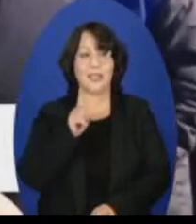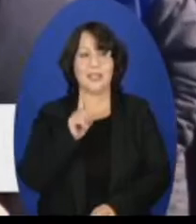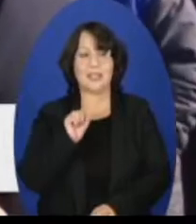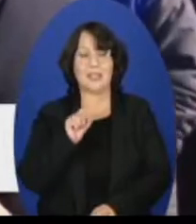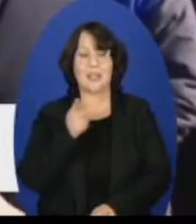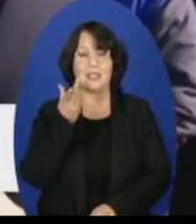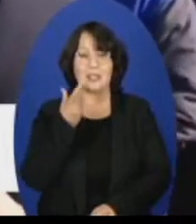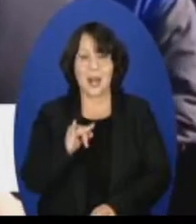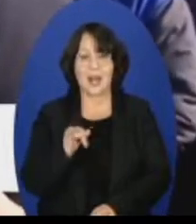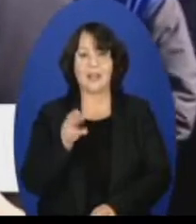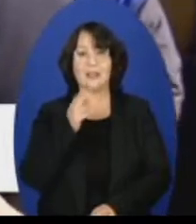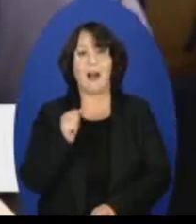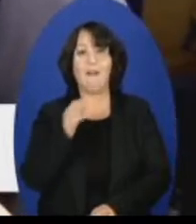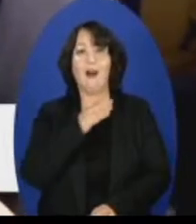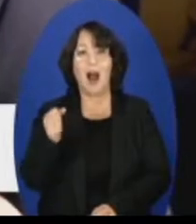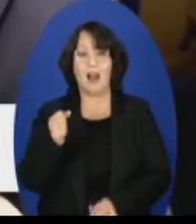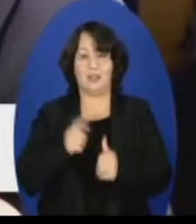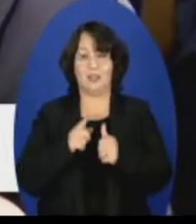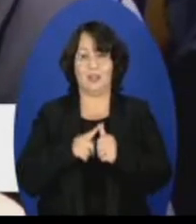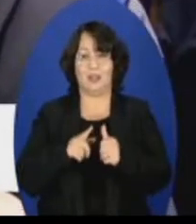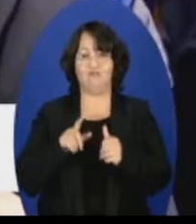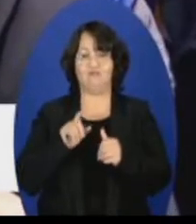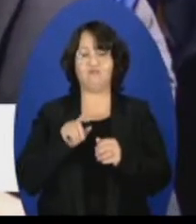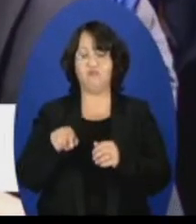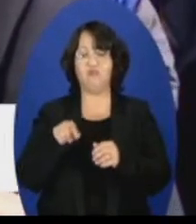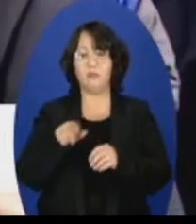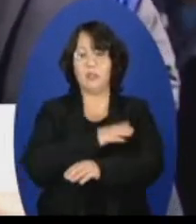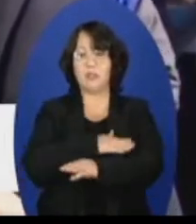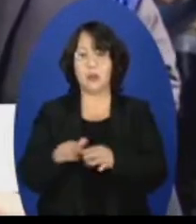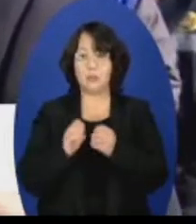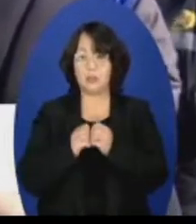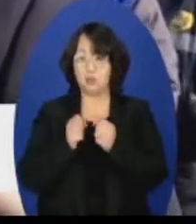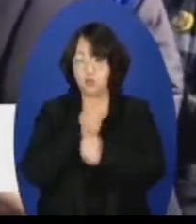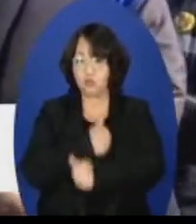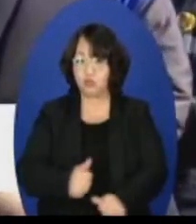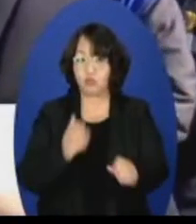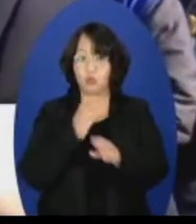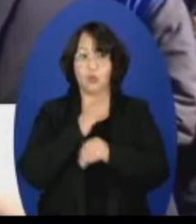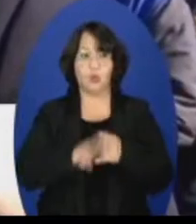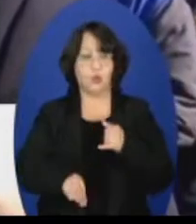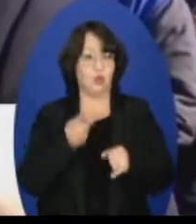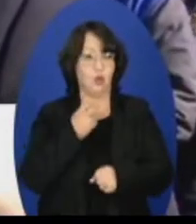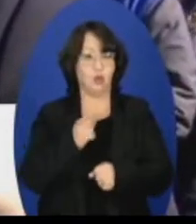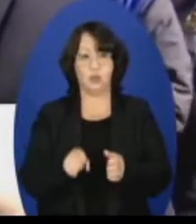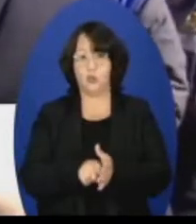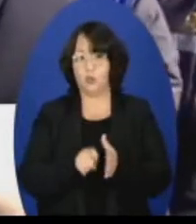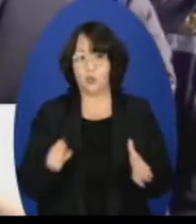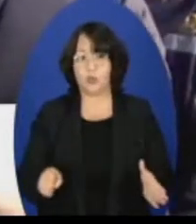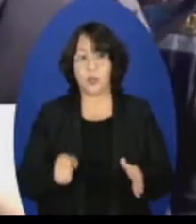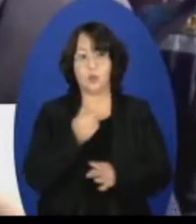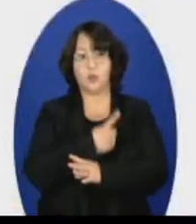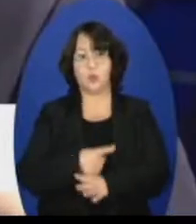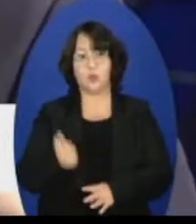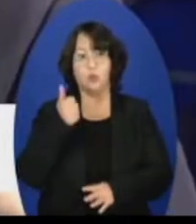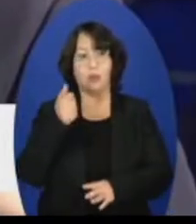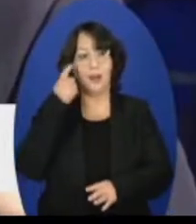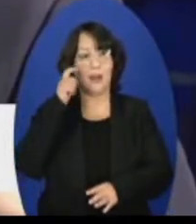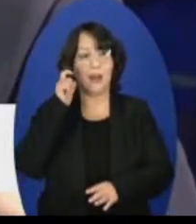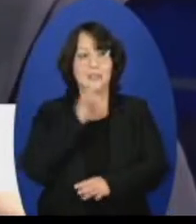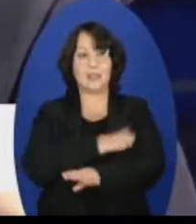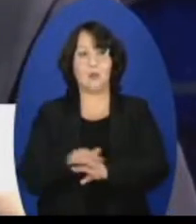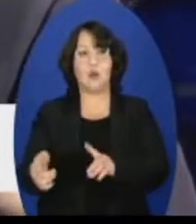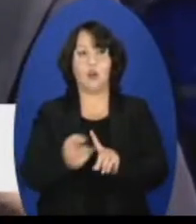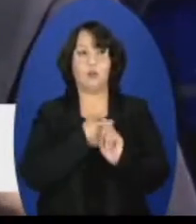замыг ашиглан оруулаад ингээд 21 аймаг маань одоо сүүлийн 20 жилийн хөтөлбөрийн үр дүнд бүгдээрээ автомтой холбогдлоо.